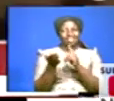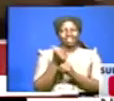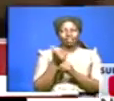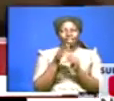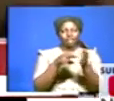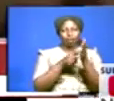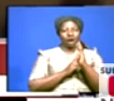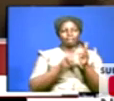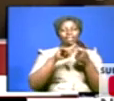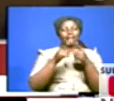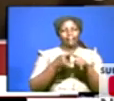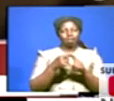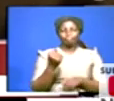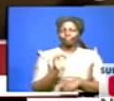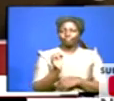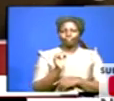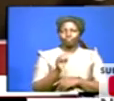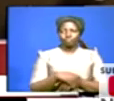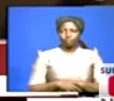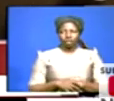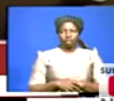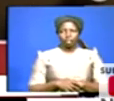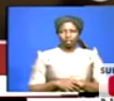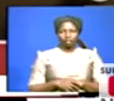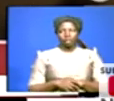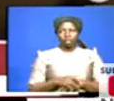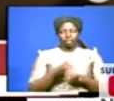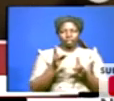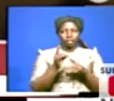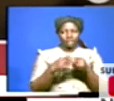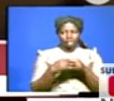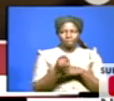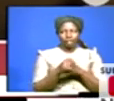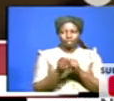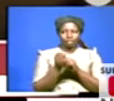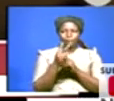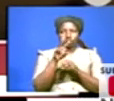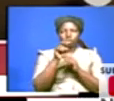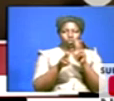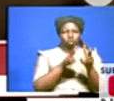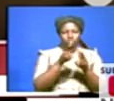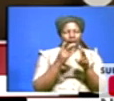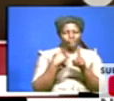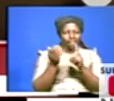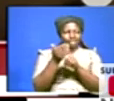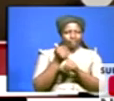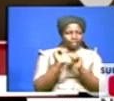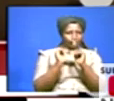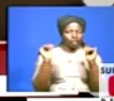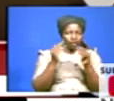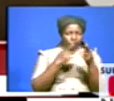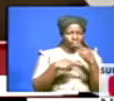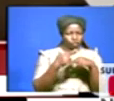petitioner's application dated December 2022 has not met a threshold for review. If I send